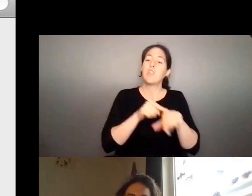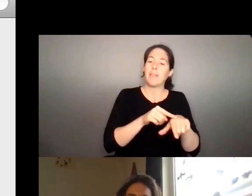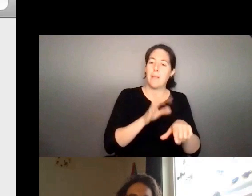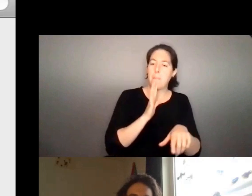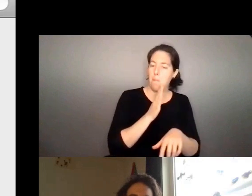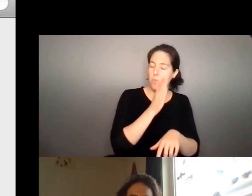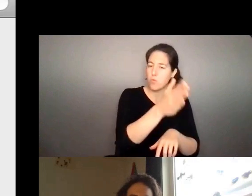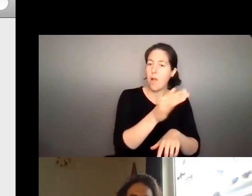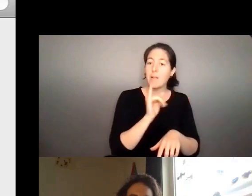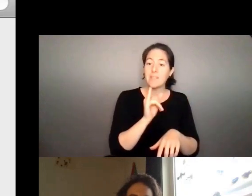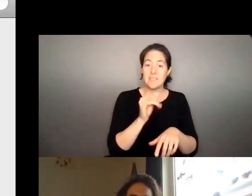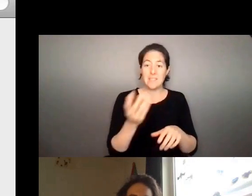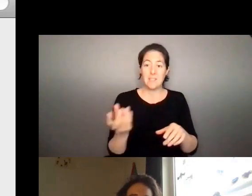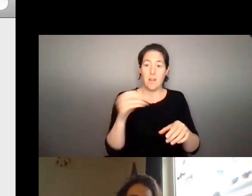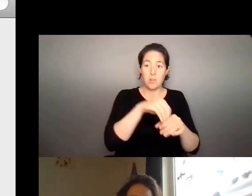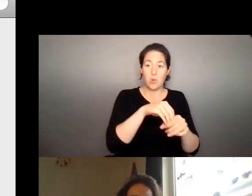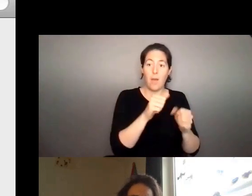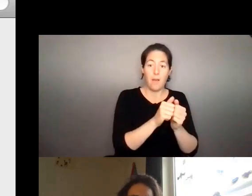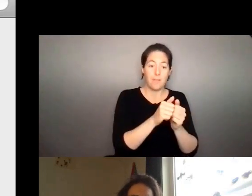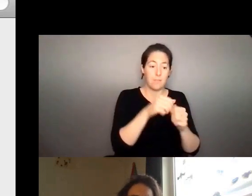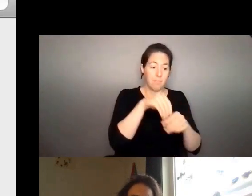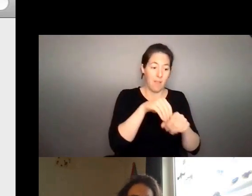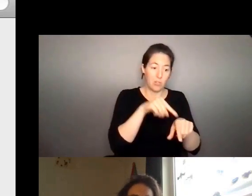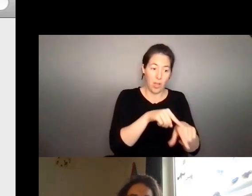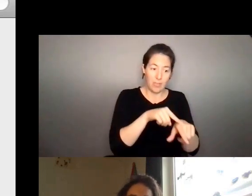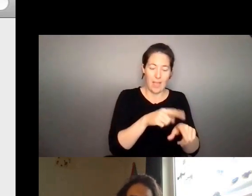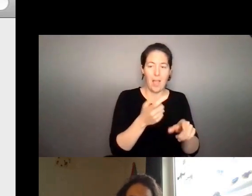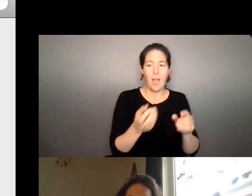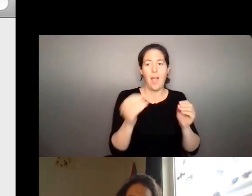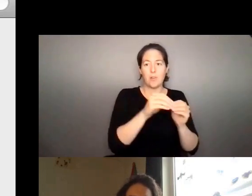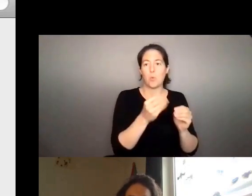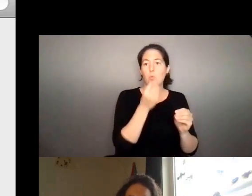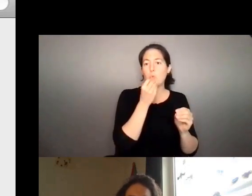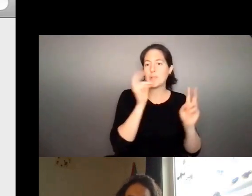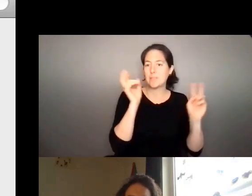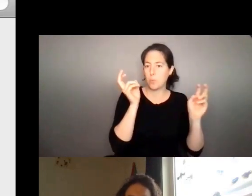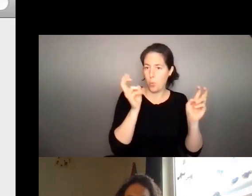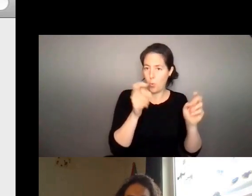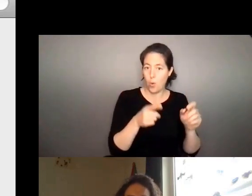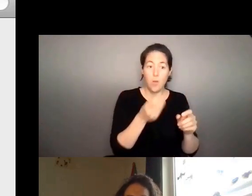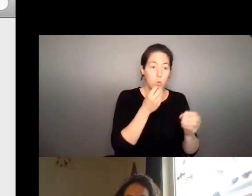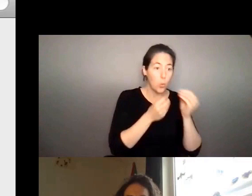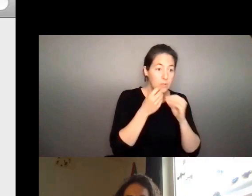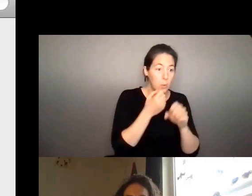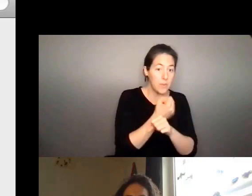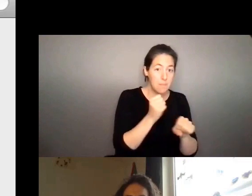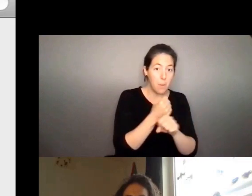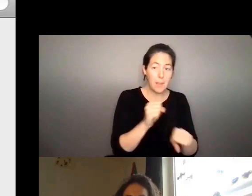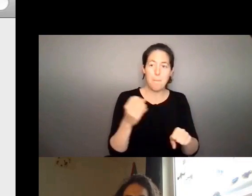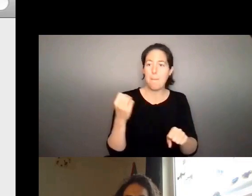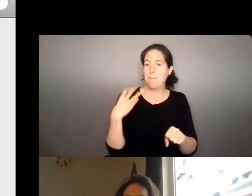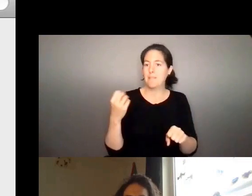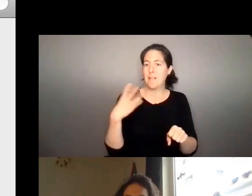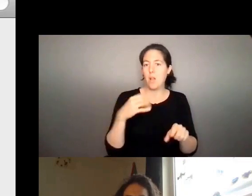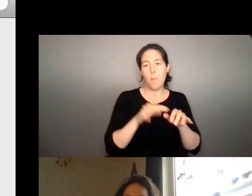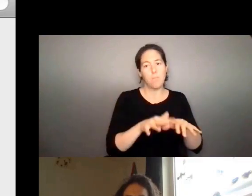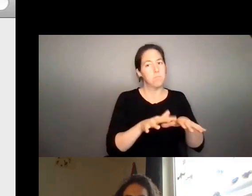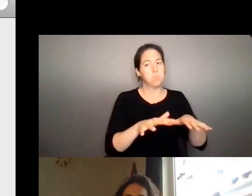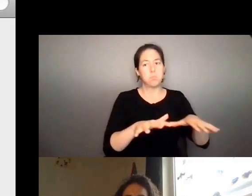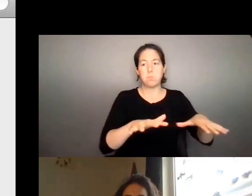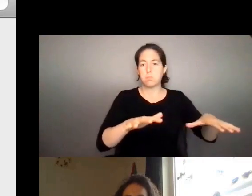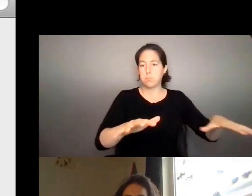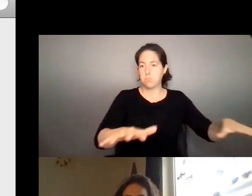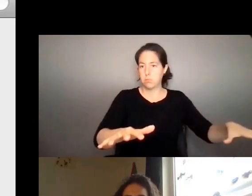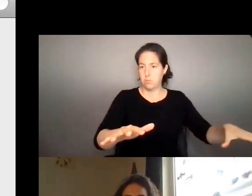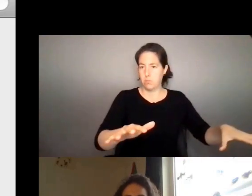on va l'introduire avec de la nourriture. Puis, tant que cette nourriture-là est disponible, le mycélium va prendre de l'expansion puis